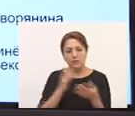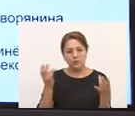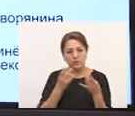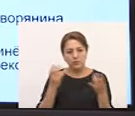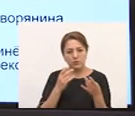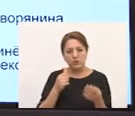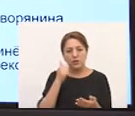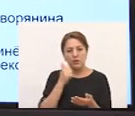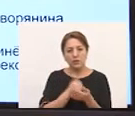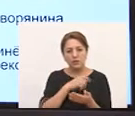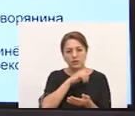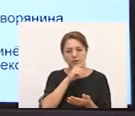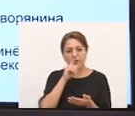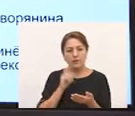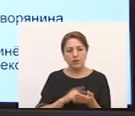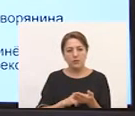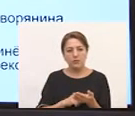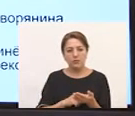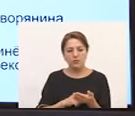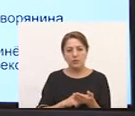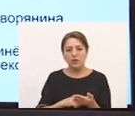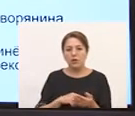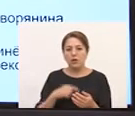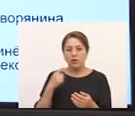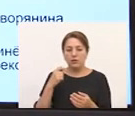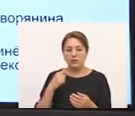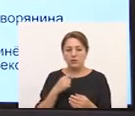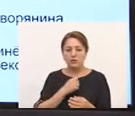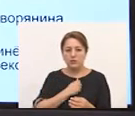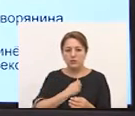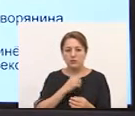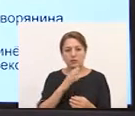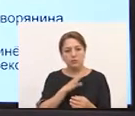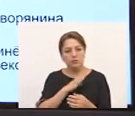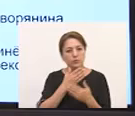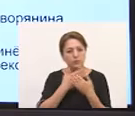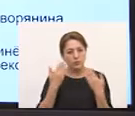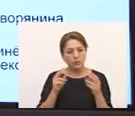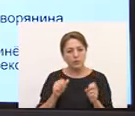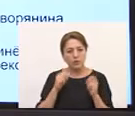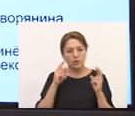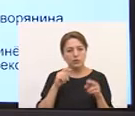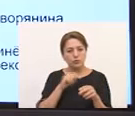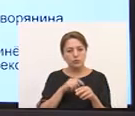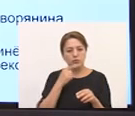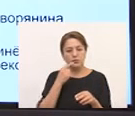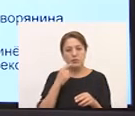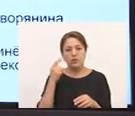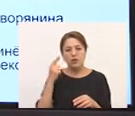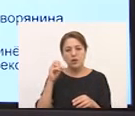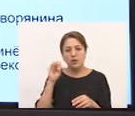сочувствует ли Гринев пугачевцам? Как он относится к самому Пугачеву? Как чувствует себя герой в исторических